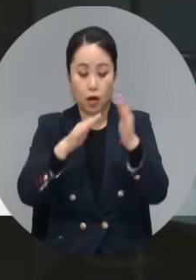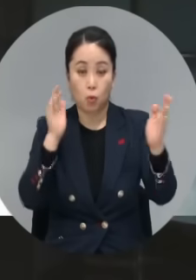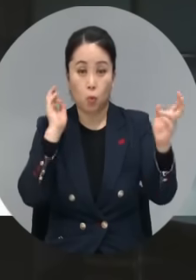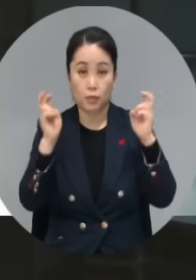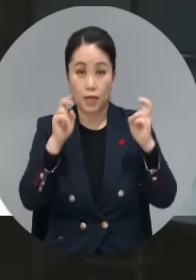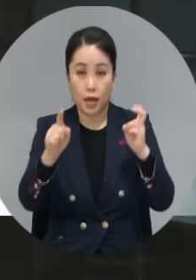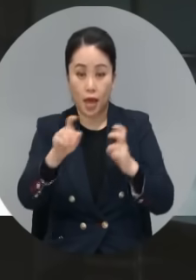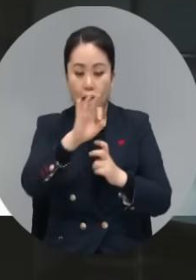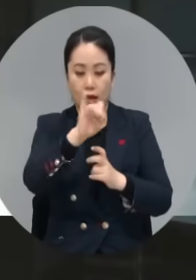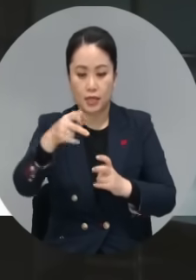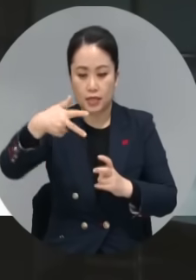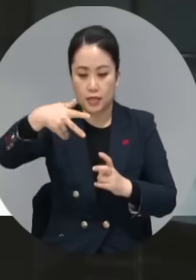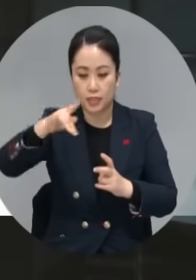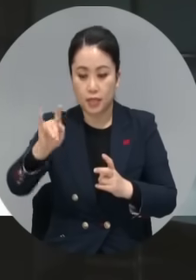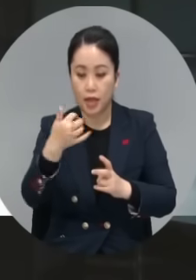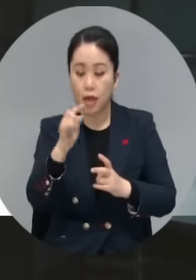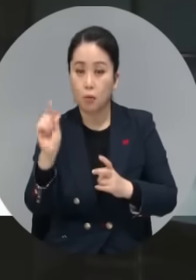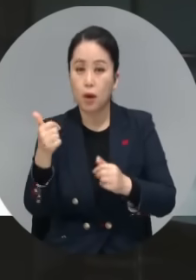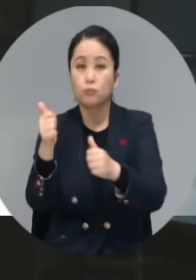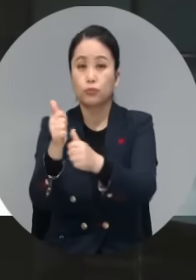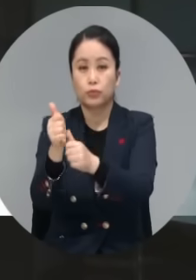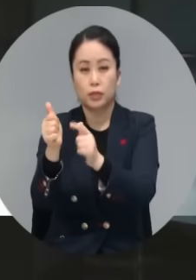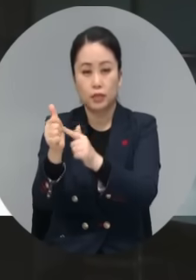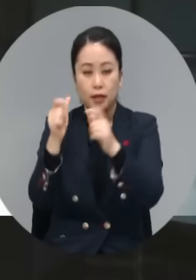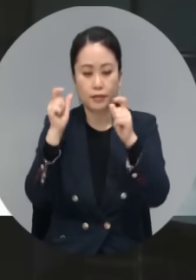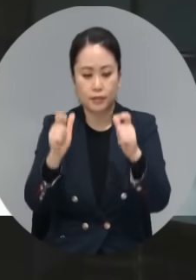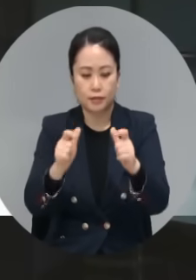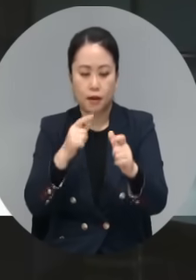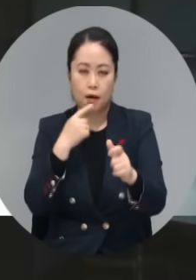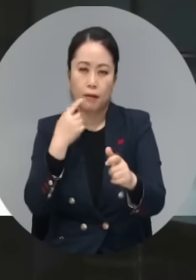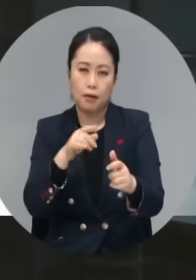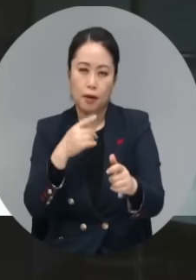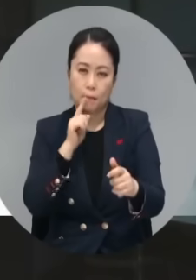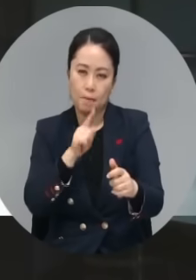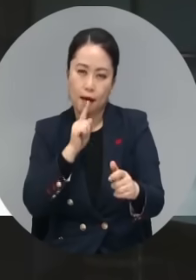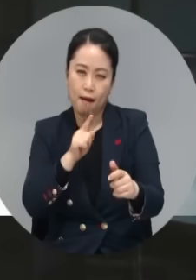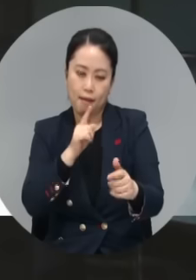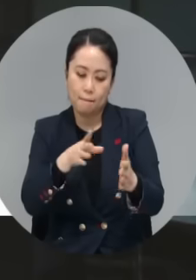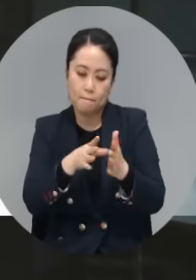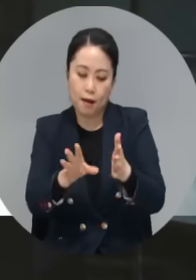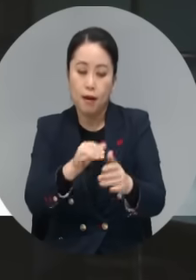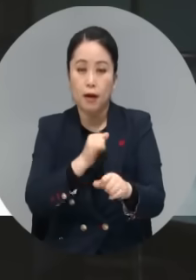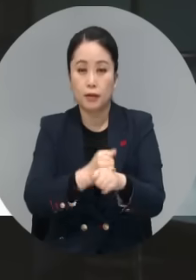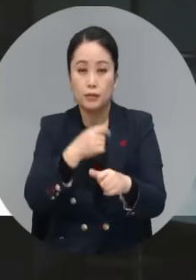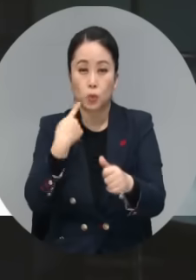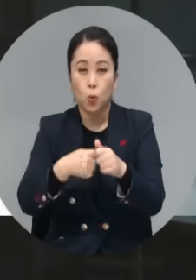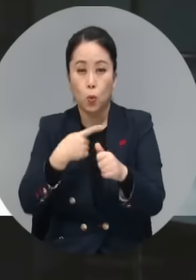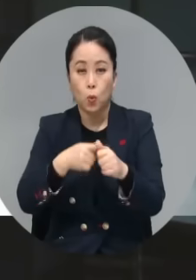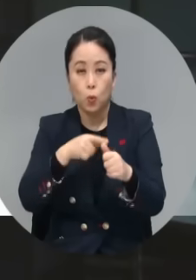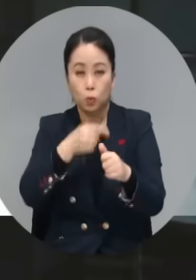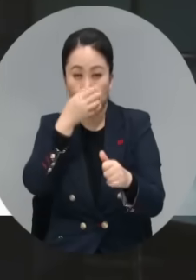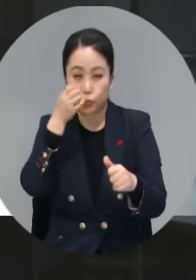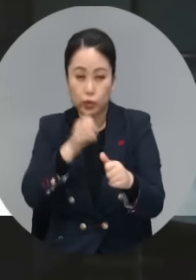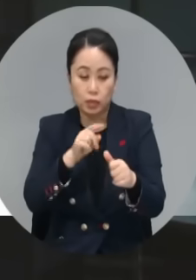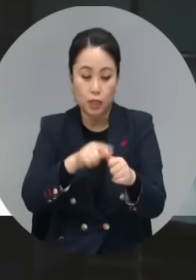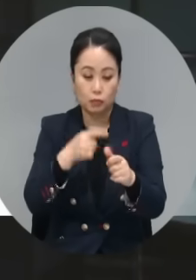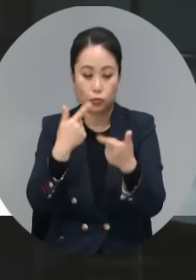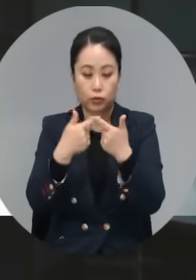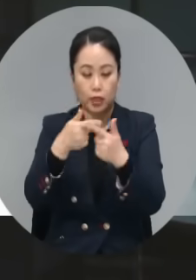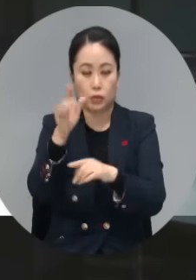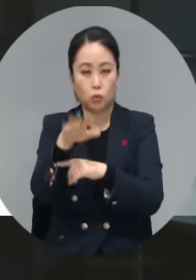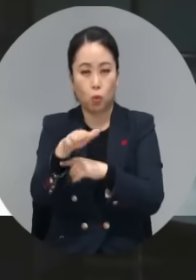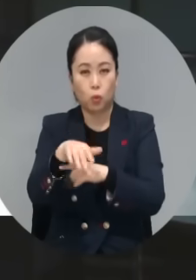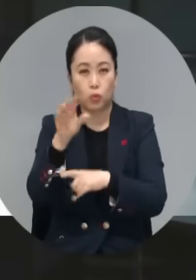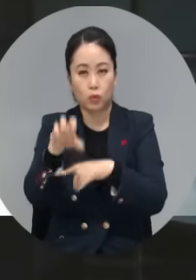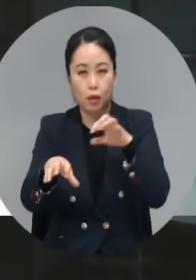한국관광공사 이재환 부사장의 지역을 비하하는 부산 촌동네 발언이 일파만파 확산되면서